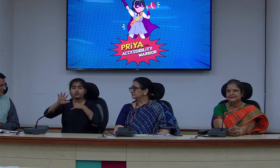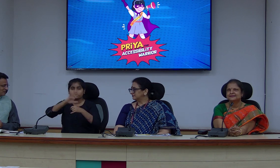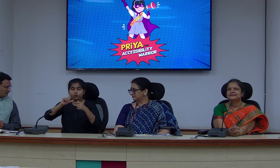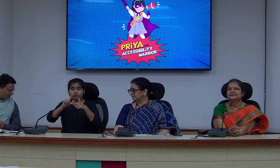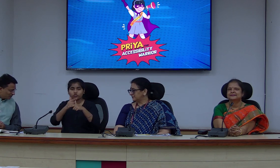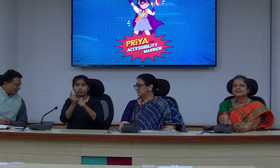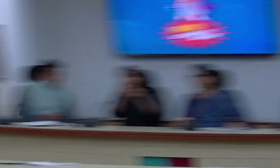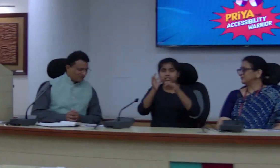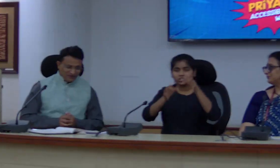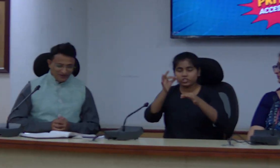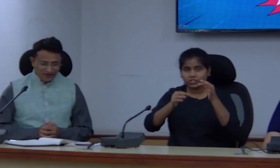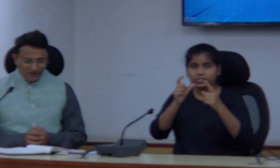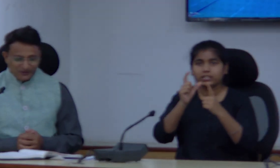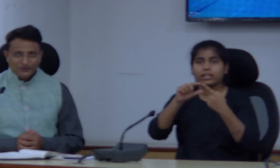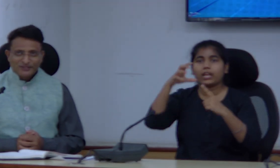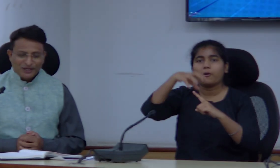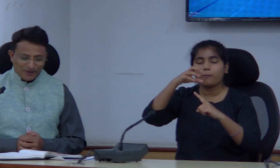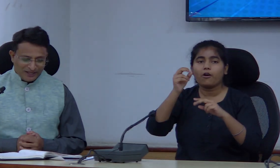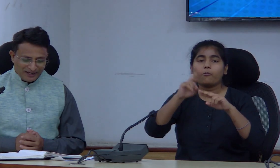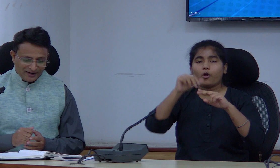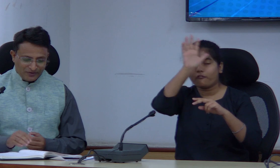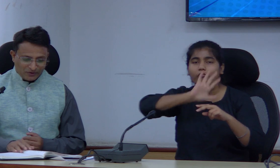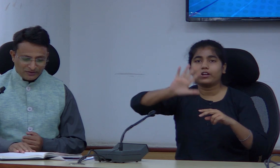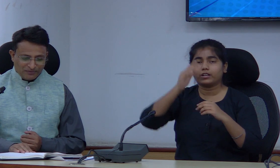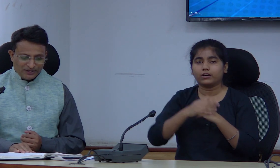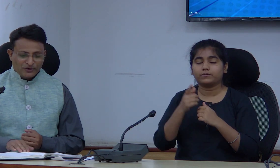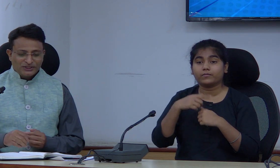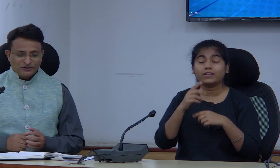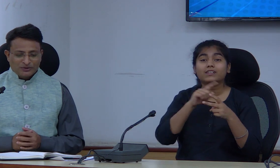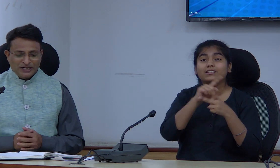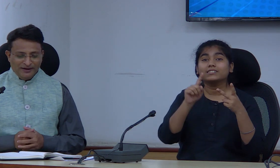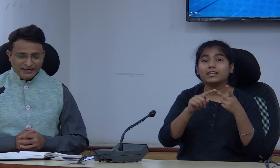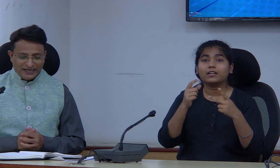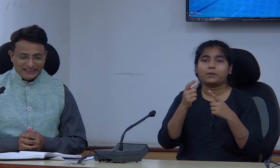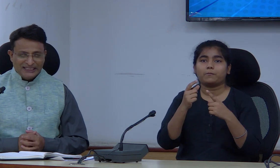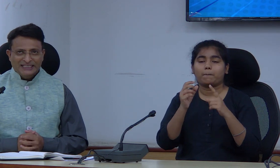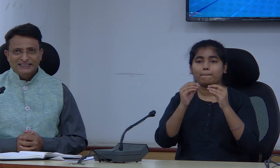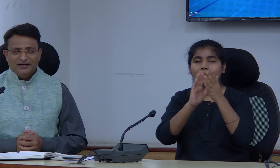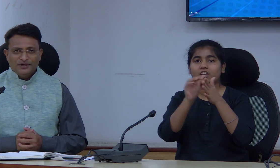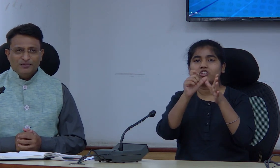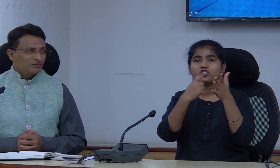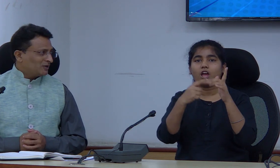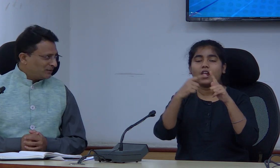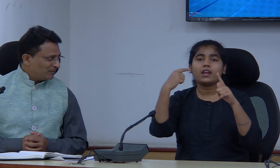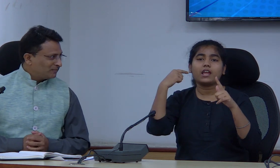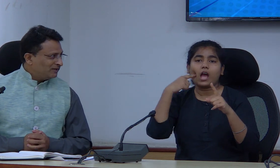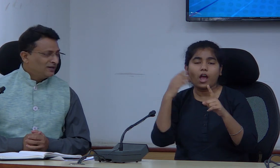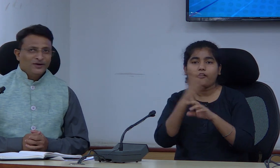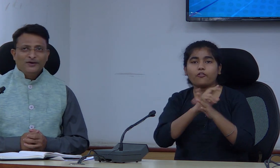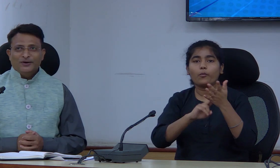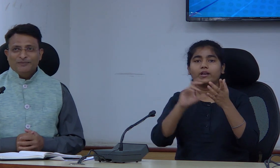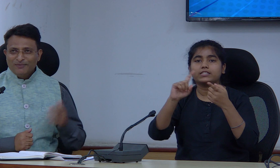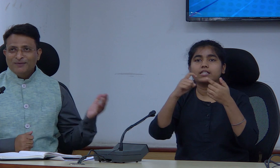ऑफ इंडिया से हमारे साथ जुड़ी है। बहुत बहुत स्वागत है मैम आपका। और दूसरी तरफ आप देख रहे हैं डॉक्टर भारती कौशिक, जो कि हेड हैं DIT NCERT में। बहुत बहुत स्वागत है मैम